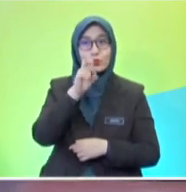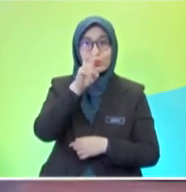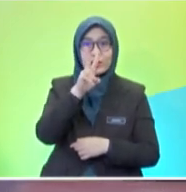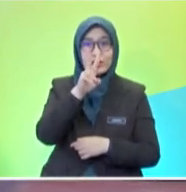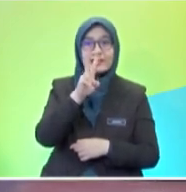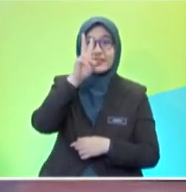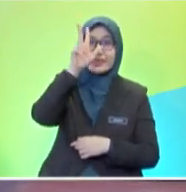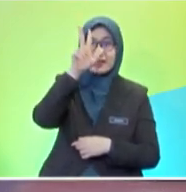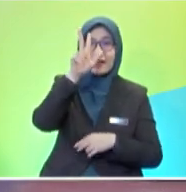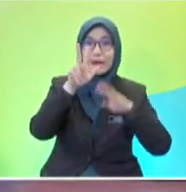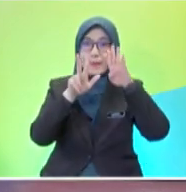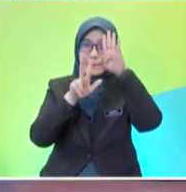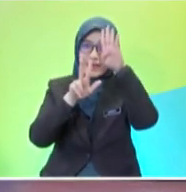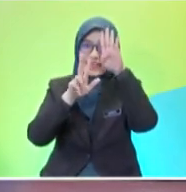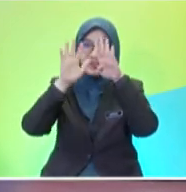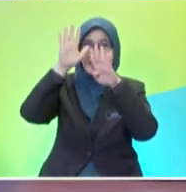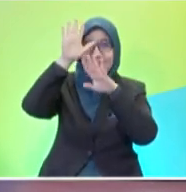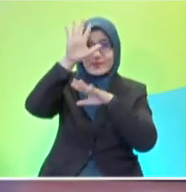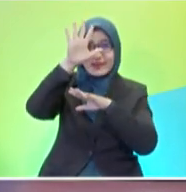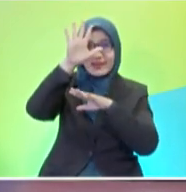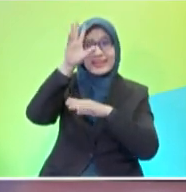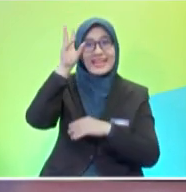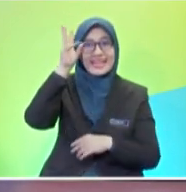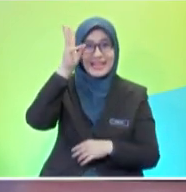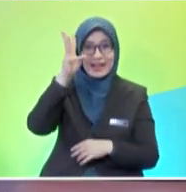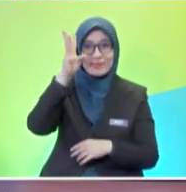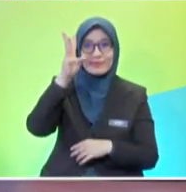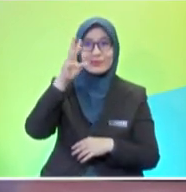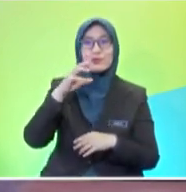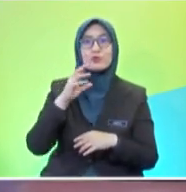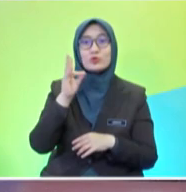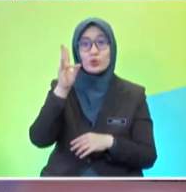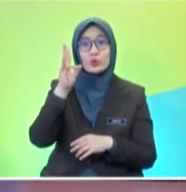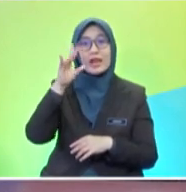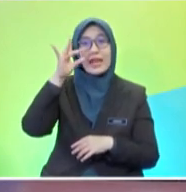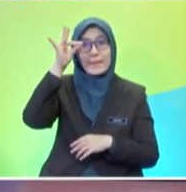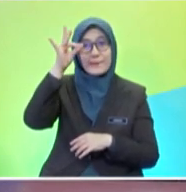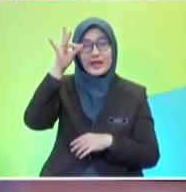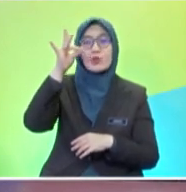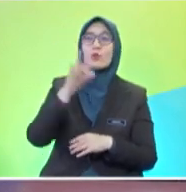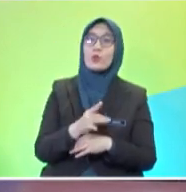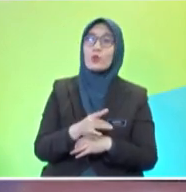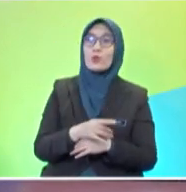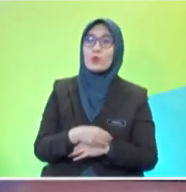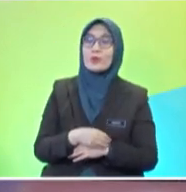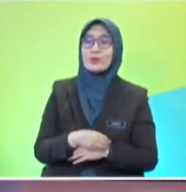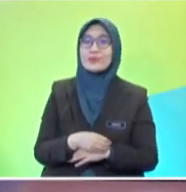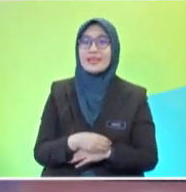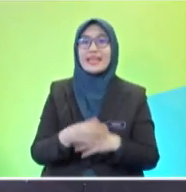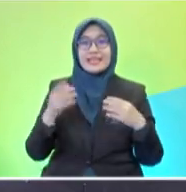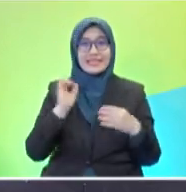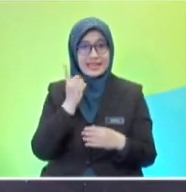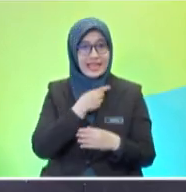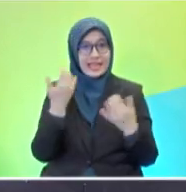tiga empat lima enam tujuh delapan jadi kita ada ngapain